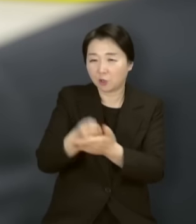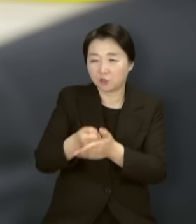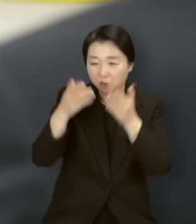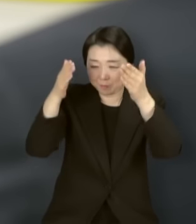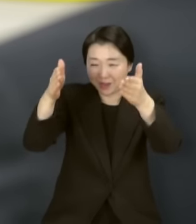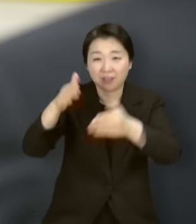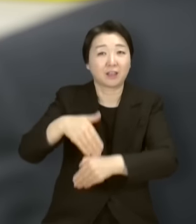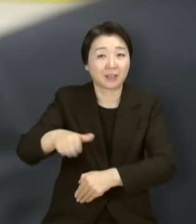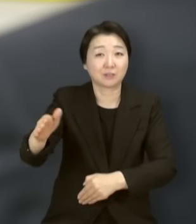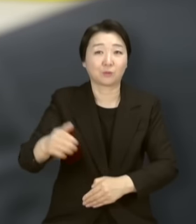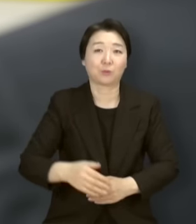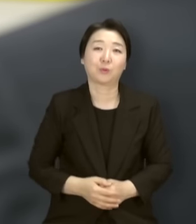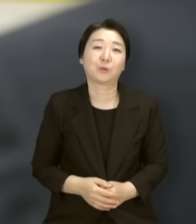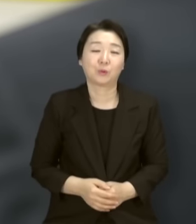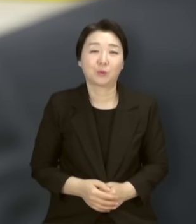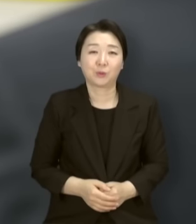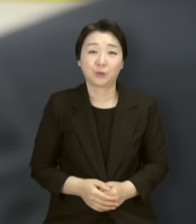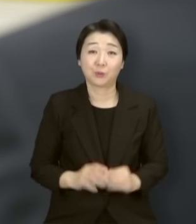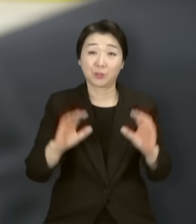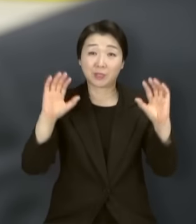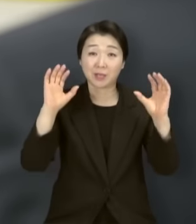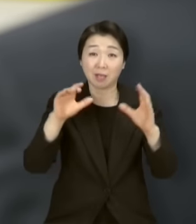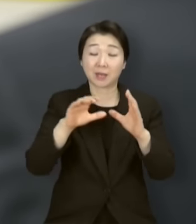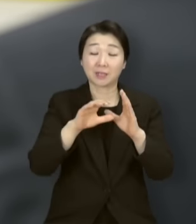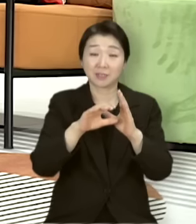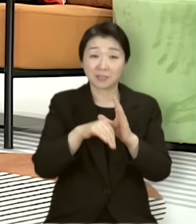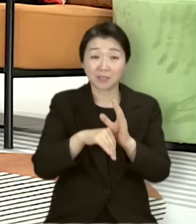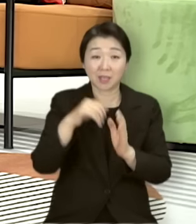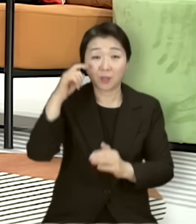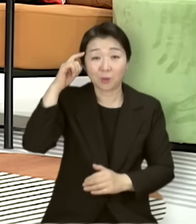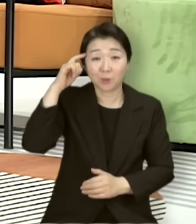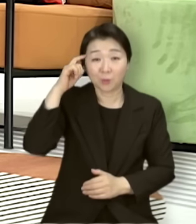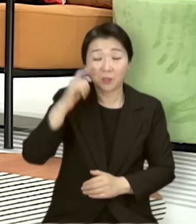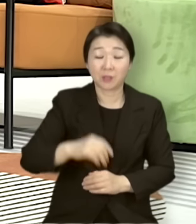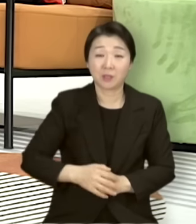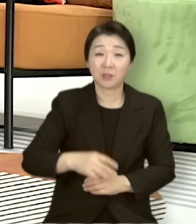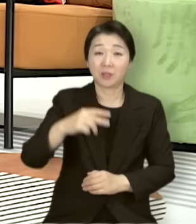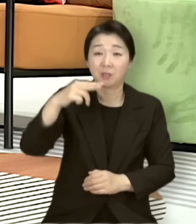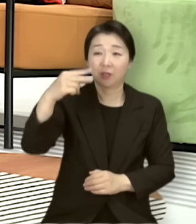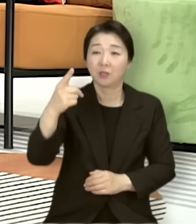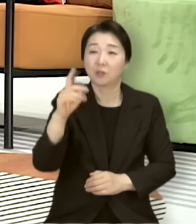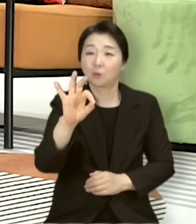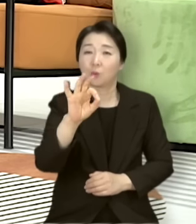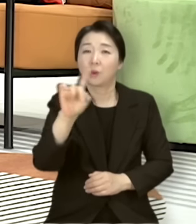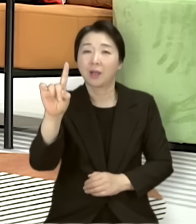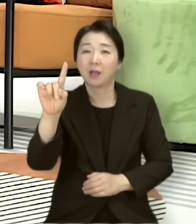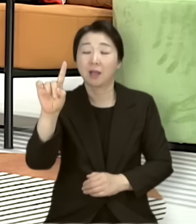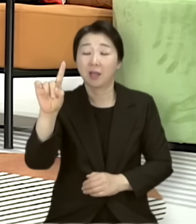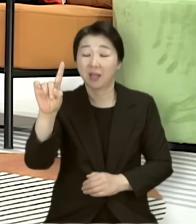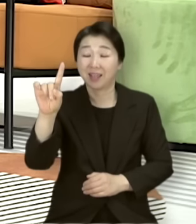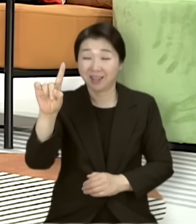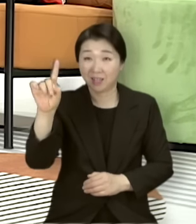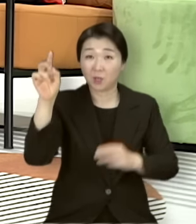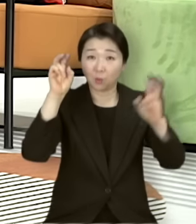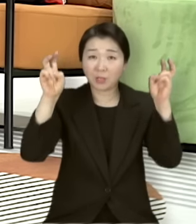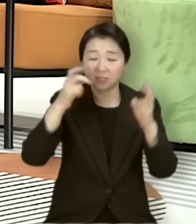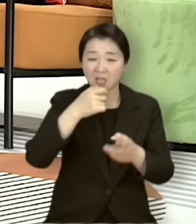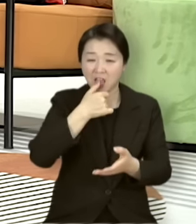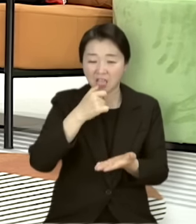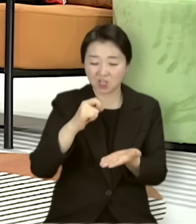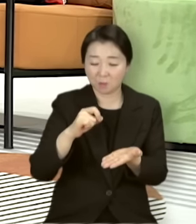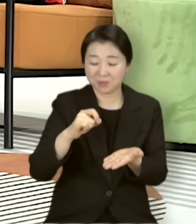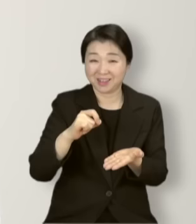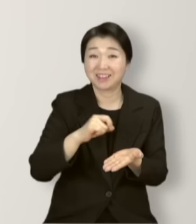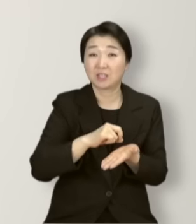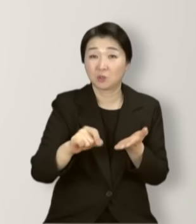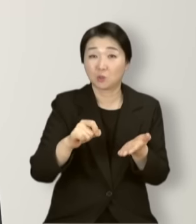같고요. 네. 우리 어렸을 때 그 동아연필 세대거든요. 그렇죠. 동아연필이 그 우성대학의 재단입니다. 아, 그렇습니까?